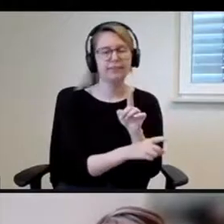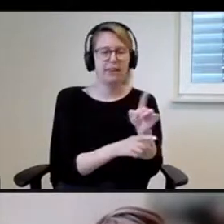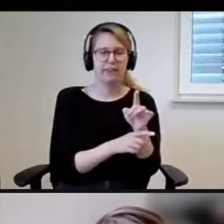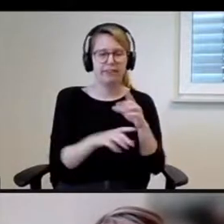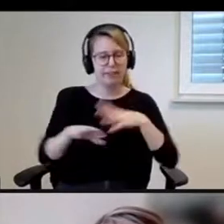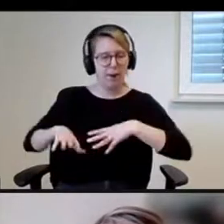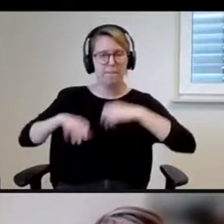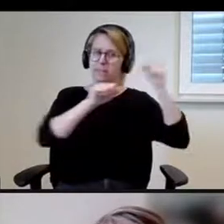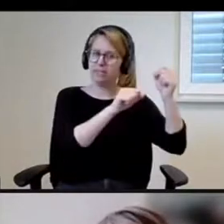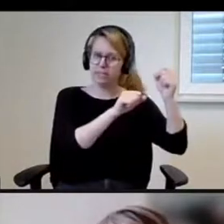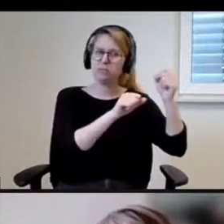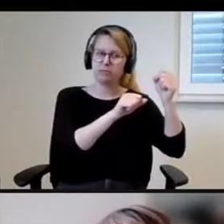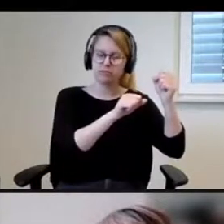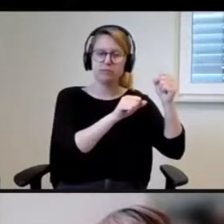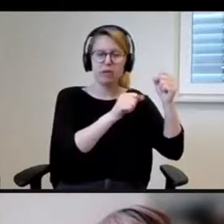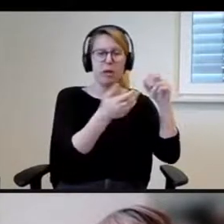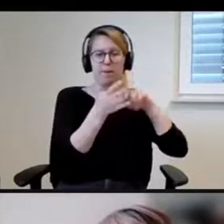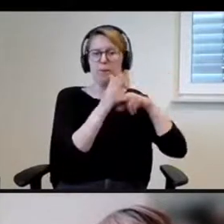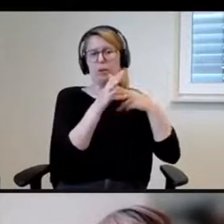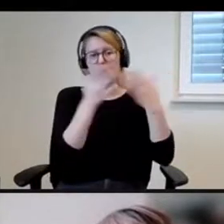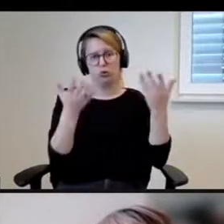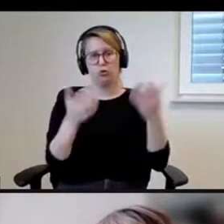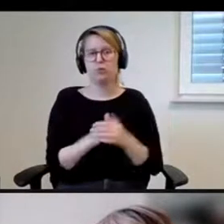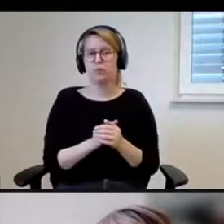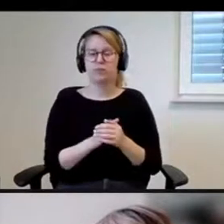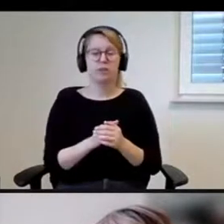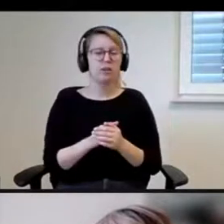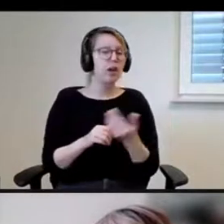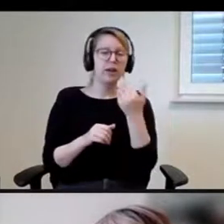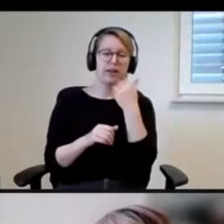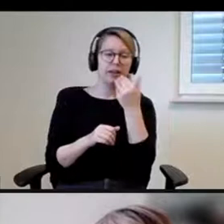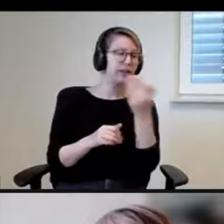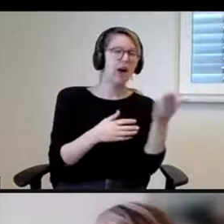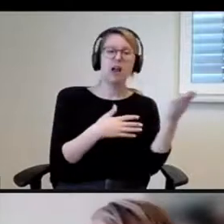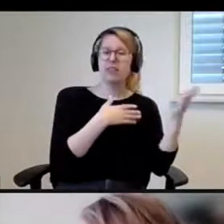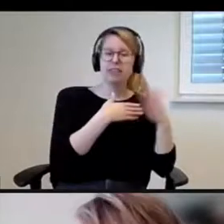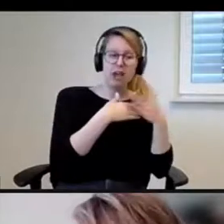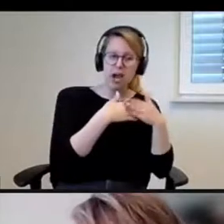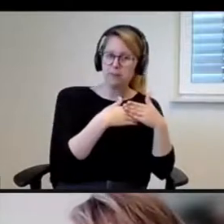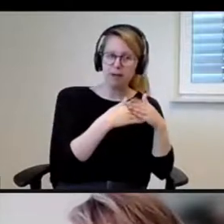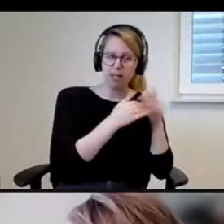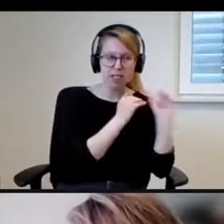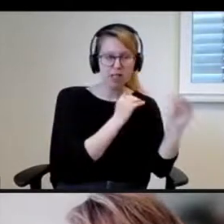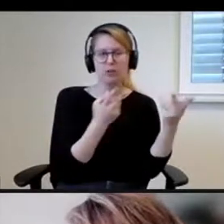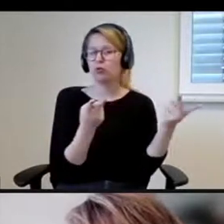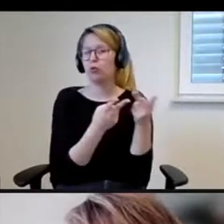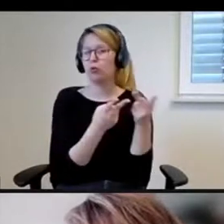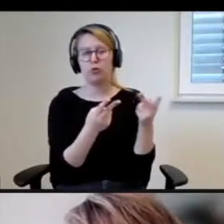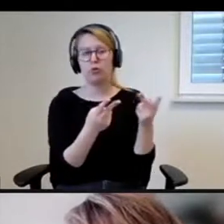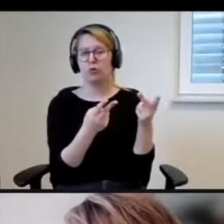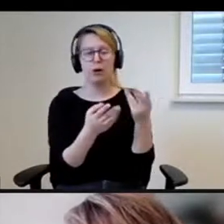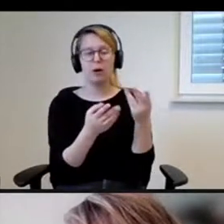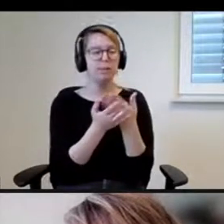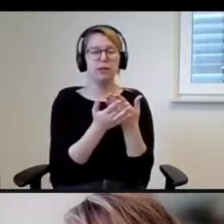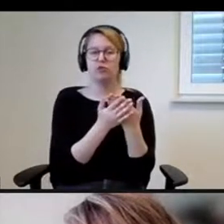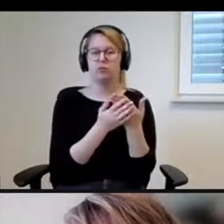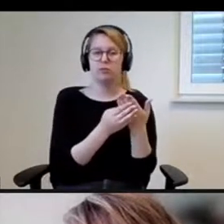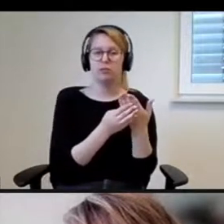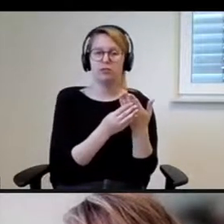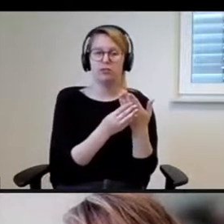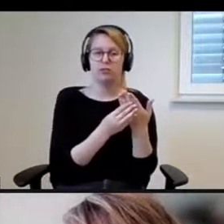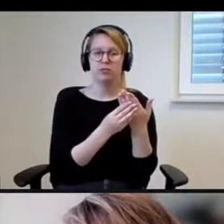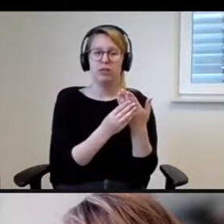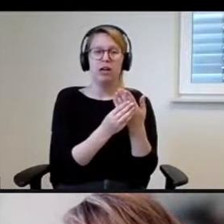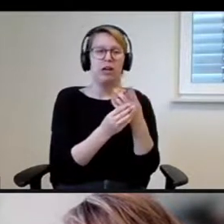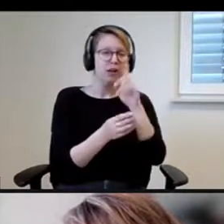für sie wird an einem Nobelland oder so sonst was ihren, zum Beispiel ihren beruflichen Weg zu